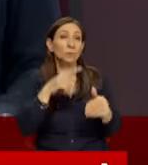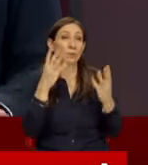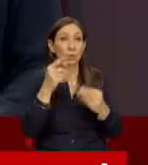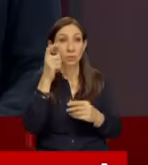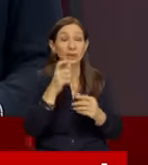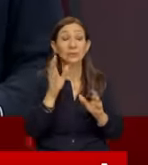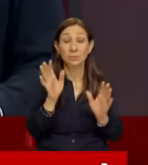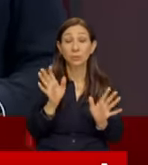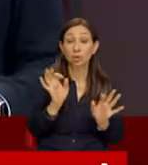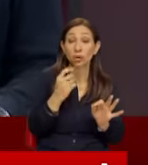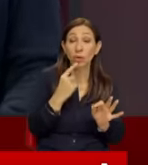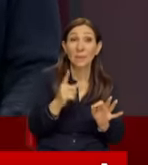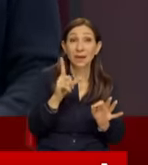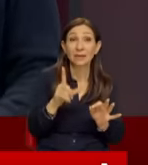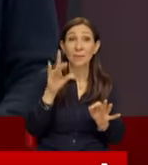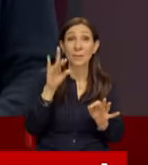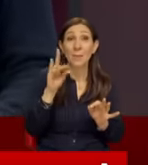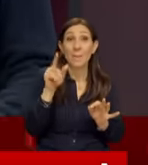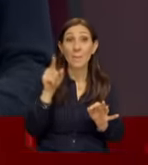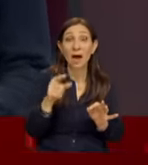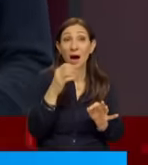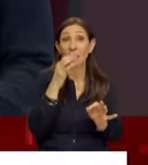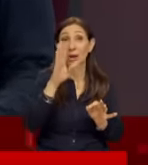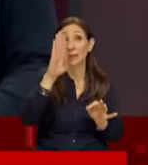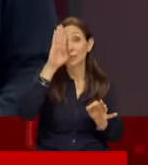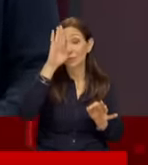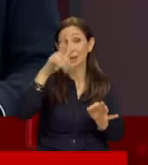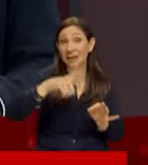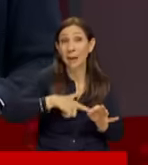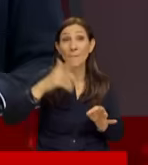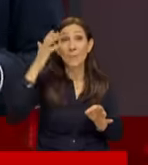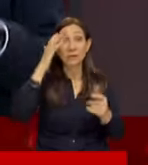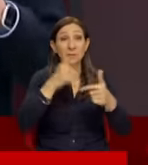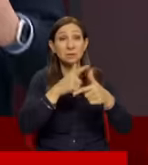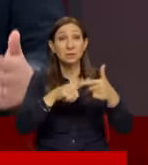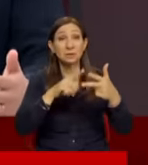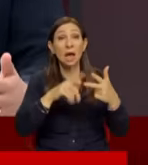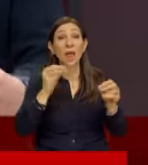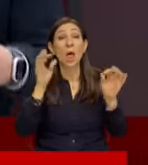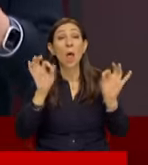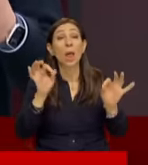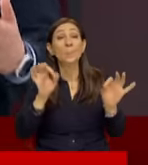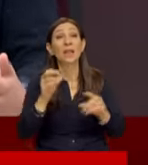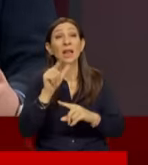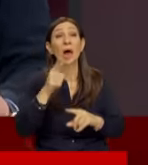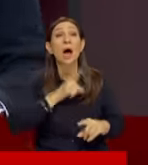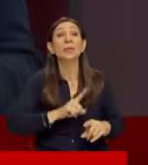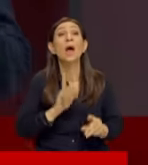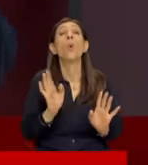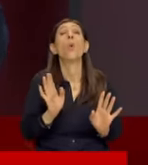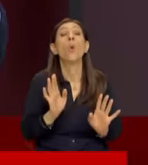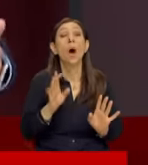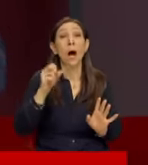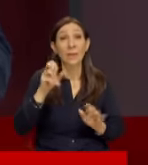Türkiye'nin. Yani şöyle söylemek lazım, MHP Ankara, İstanbul, İzmir başta olmak üzere en önemli kentlerde aday çıkarmamasına